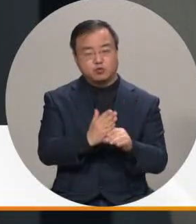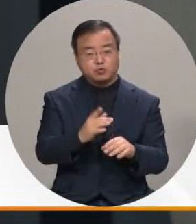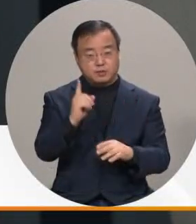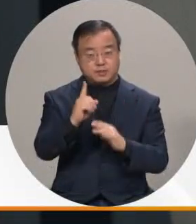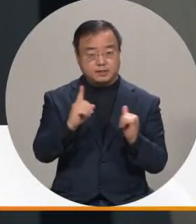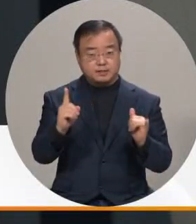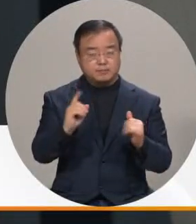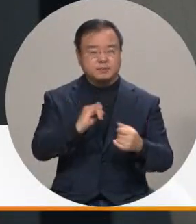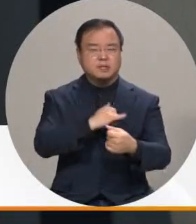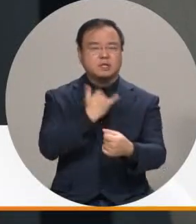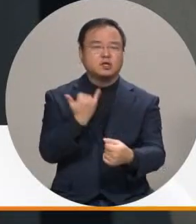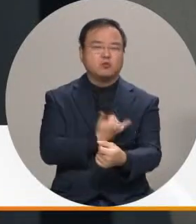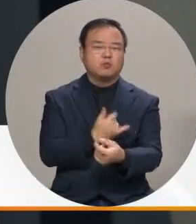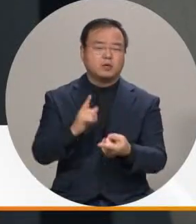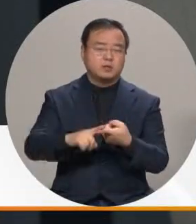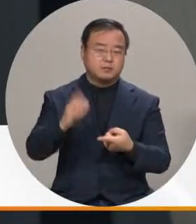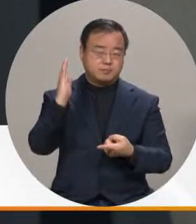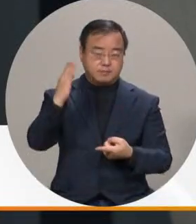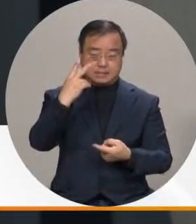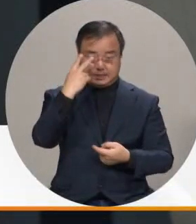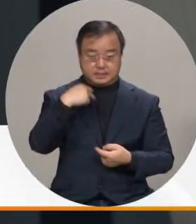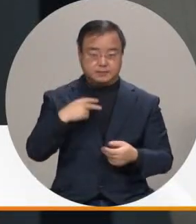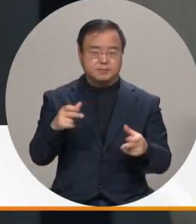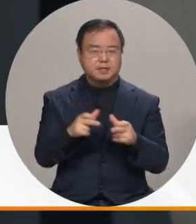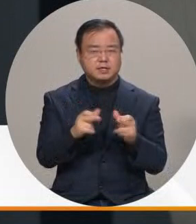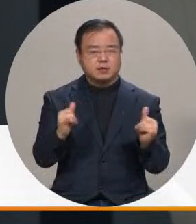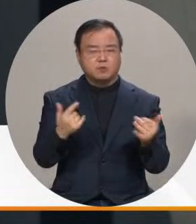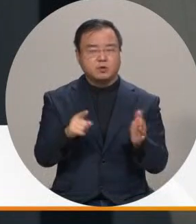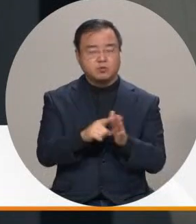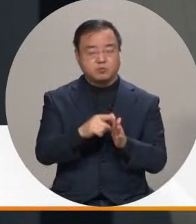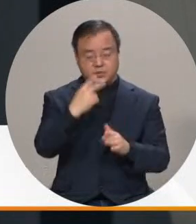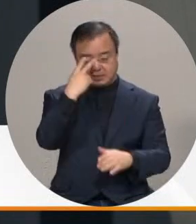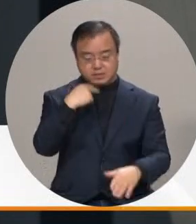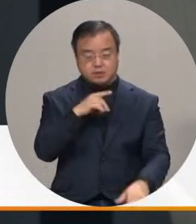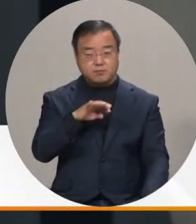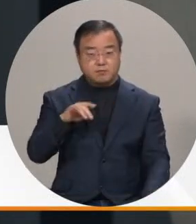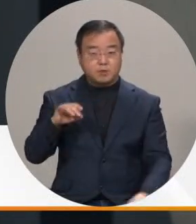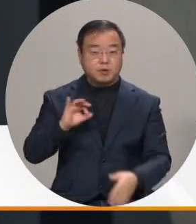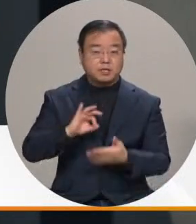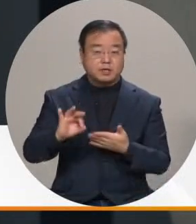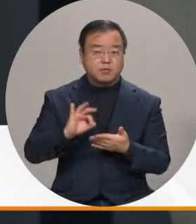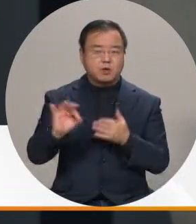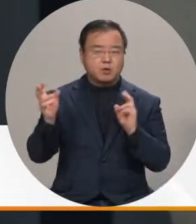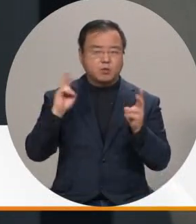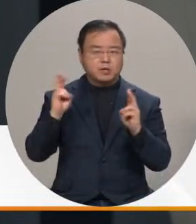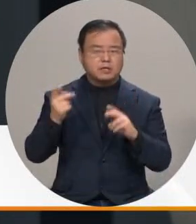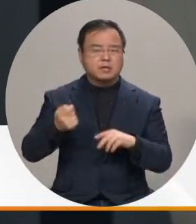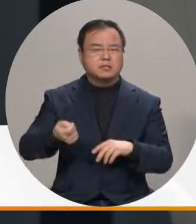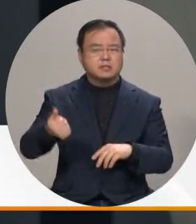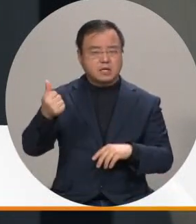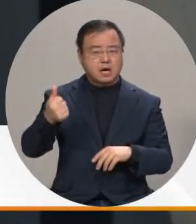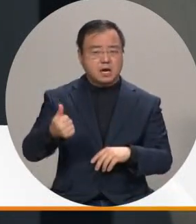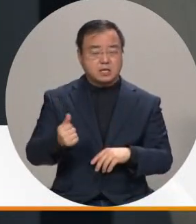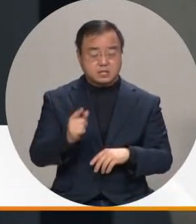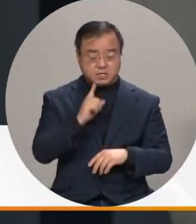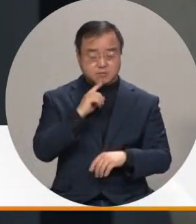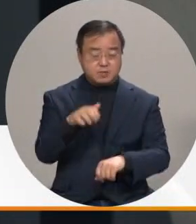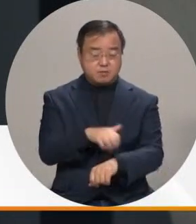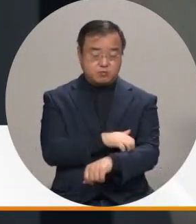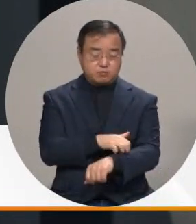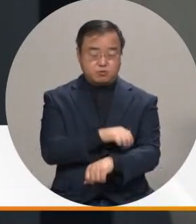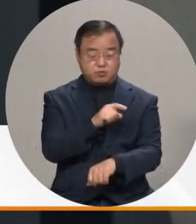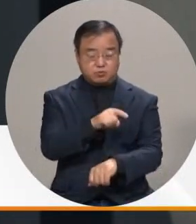가치 중 인권을 제시하며 시각 장애인을 위해 점자를 활용하는 기업이 드물다는 점으로 불편함과